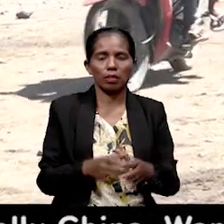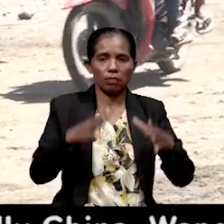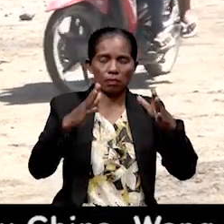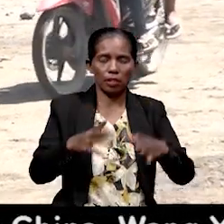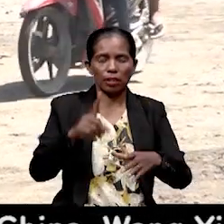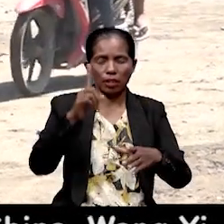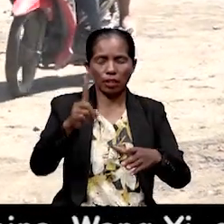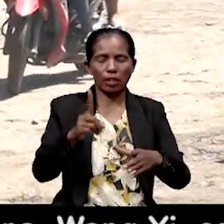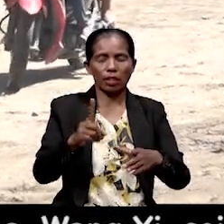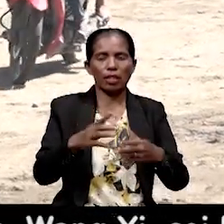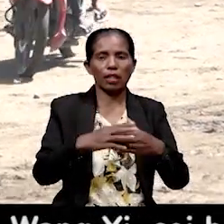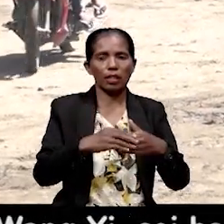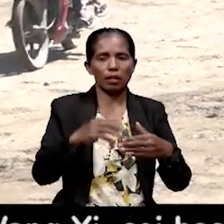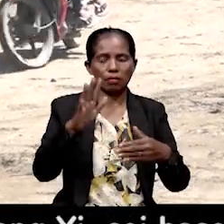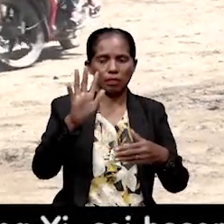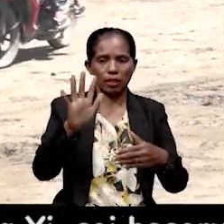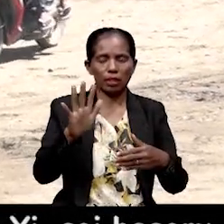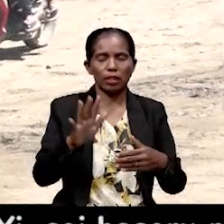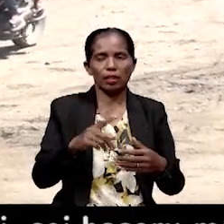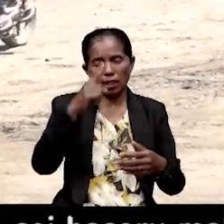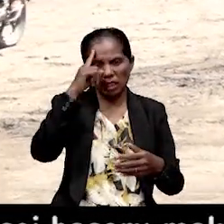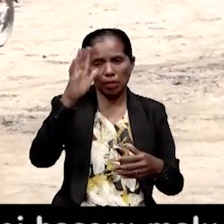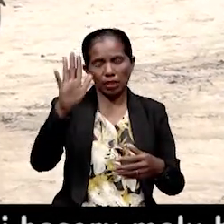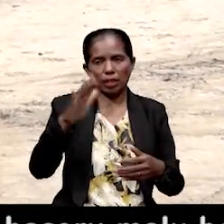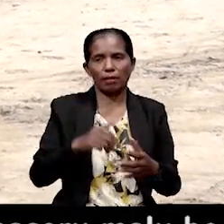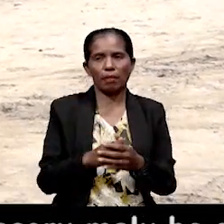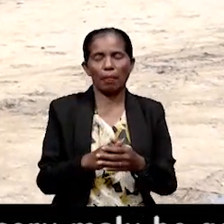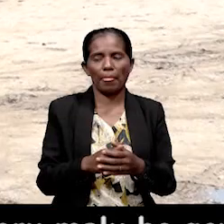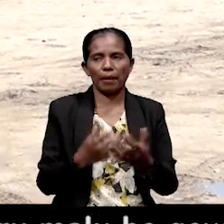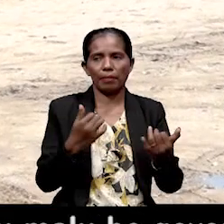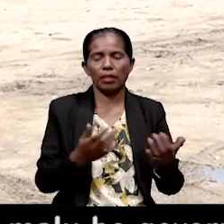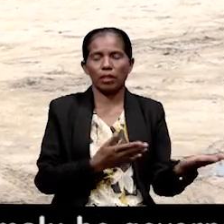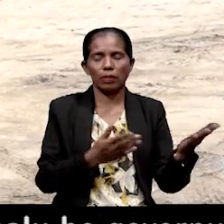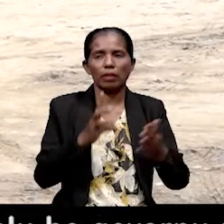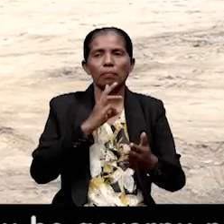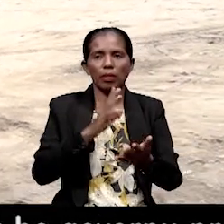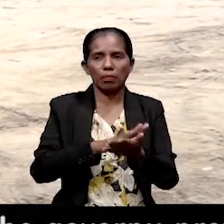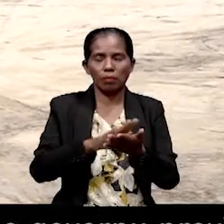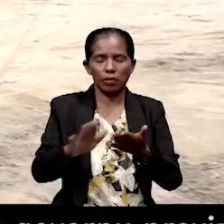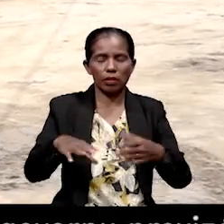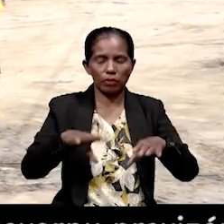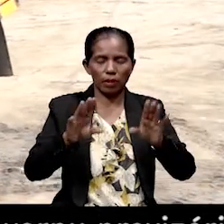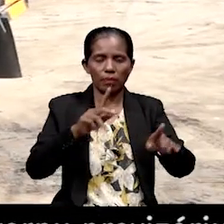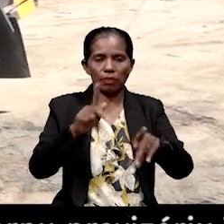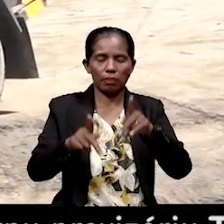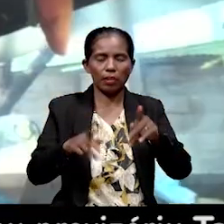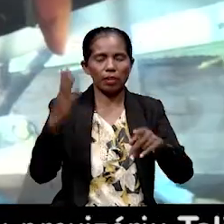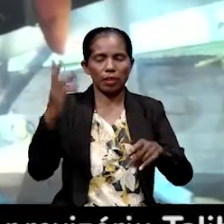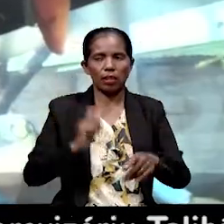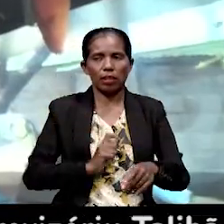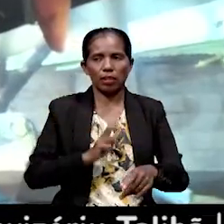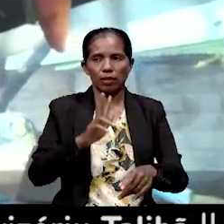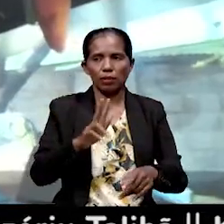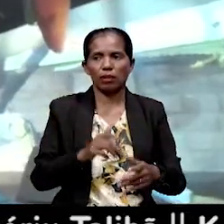motorista nebe lor lorong fan bemos Abel Suarez sateten durante ne niatula bemos hodi faan ba komunidade iha are Tasi Talu so